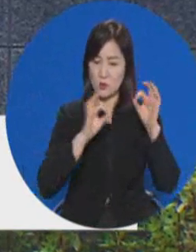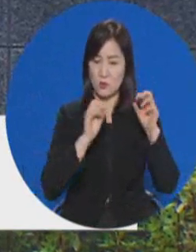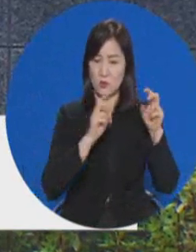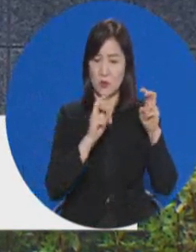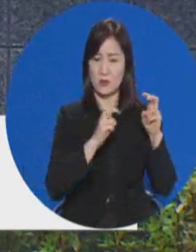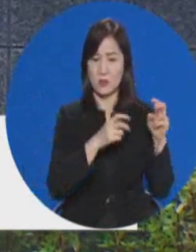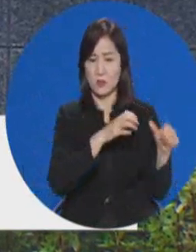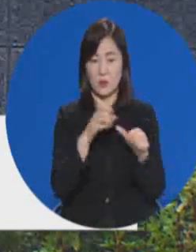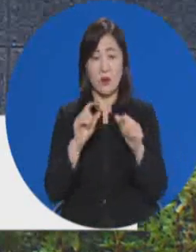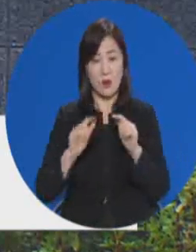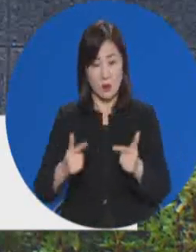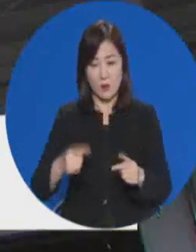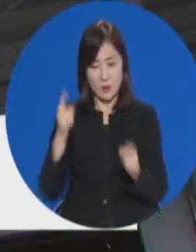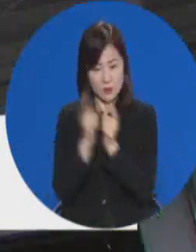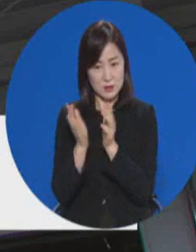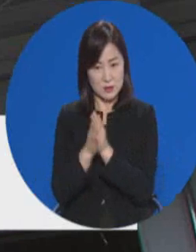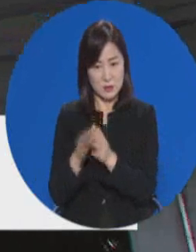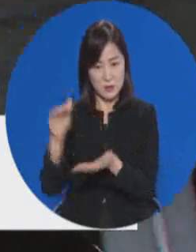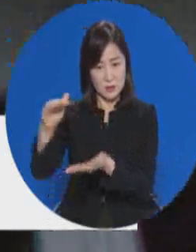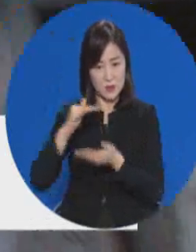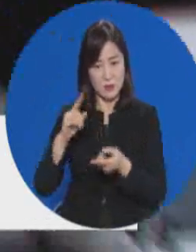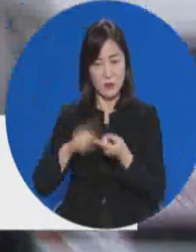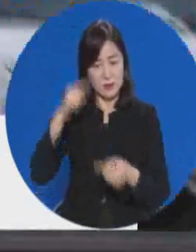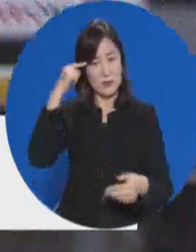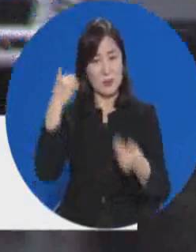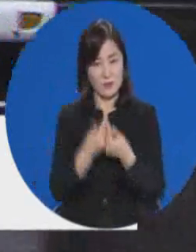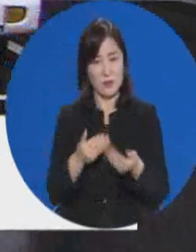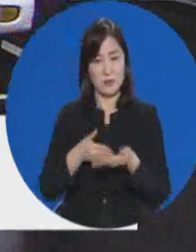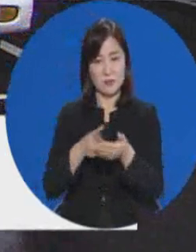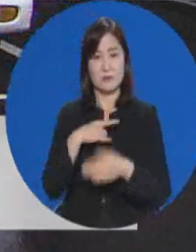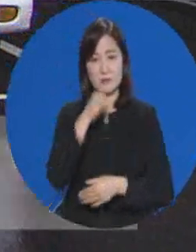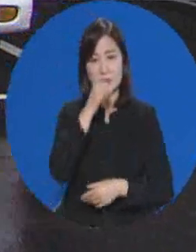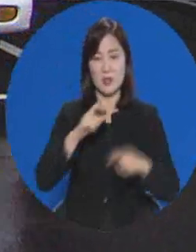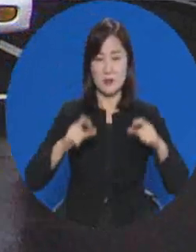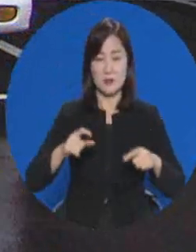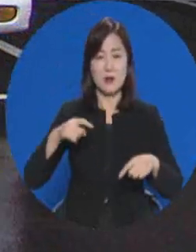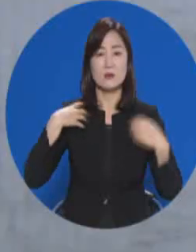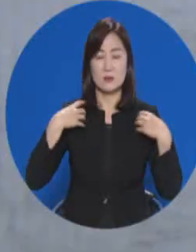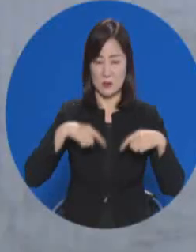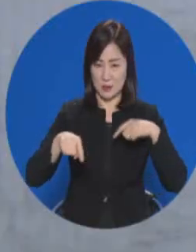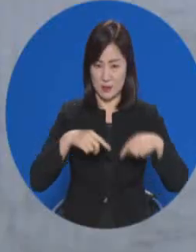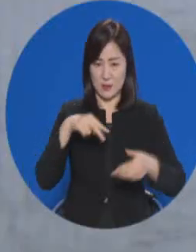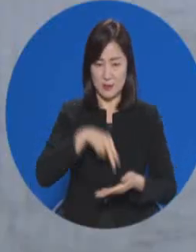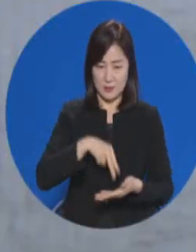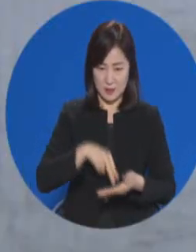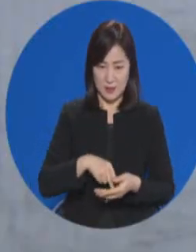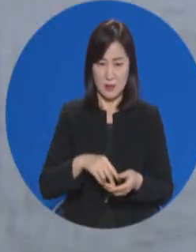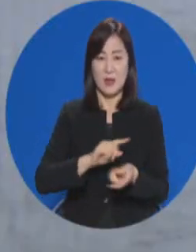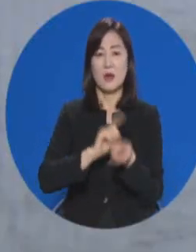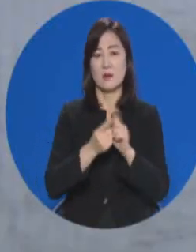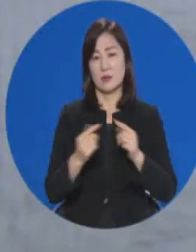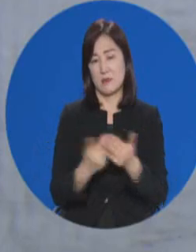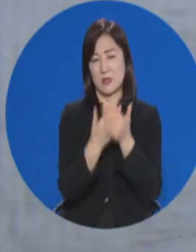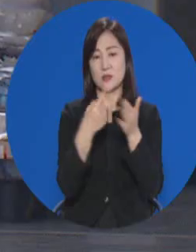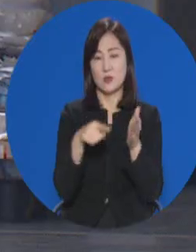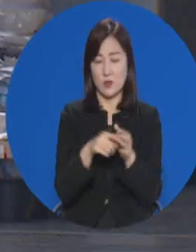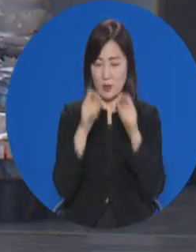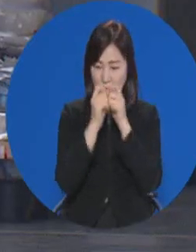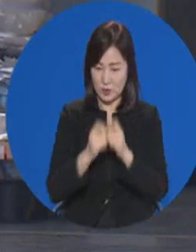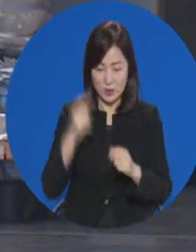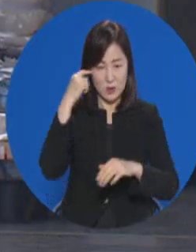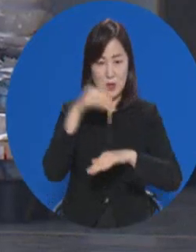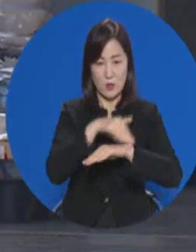물품을 직접 조달할 것이라며 반발했고 이에 지역 정치권도 상생과 동방성장을 위한 구체적인